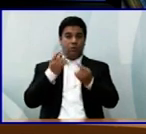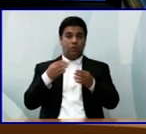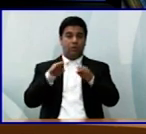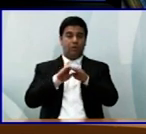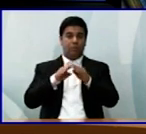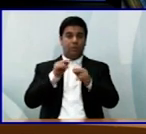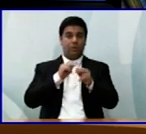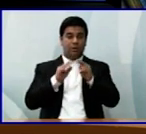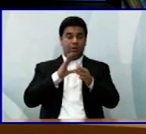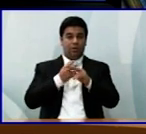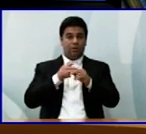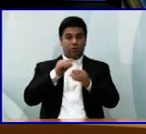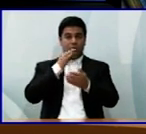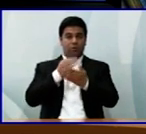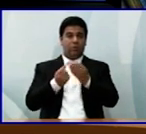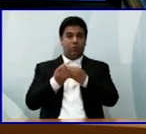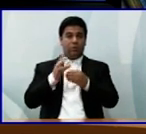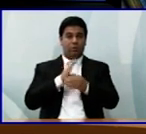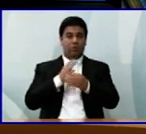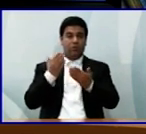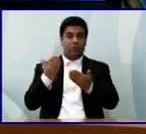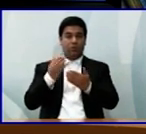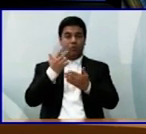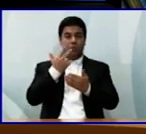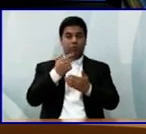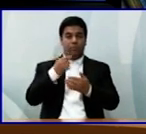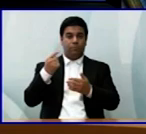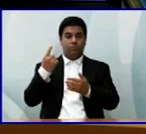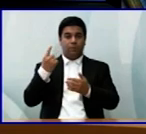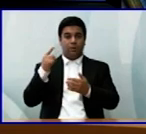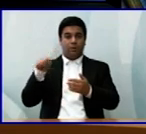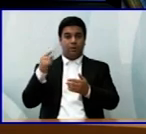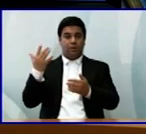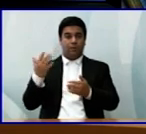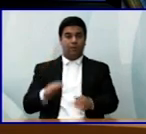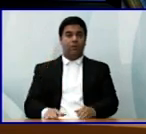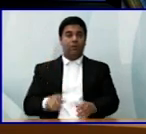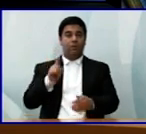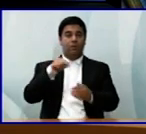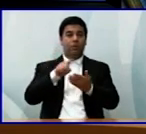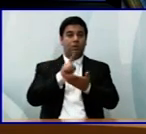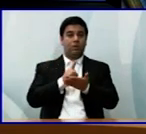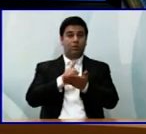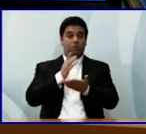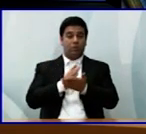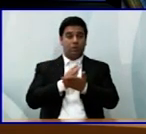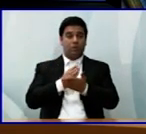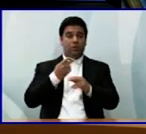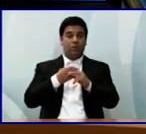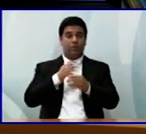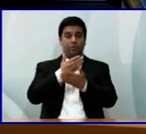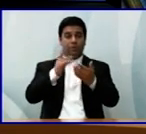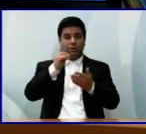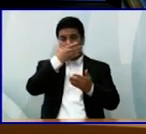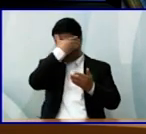tenglama ishlaganda javob nima chiqdi? 3 bilan 1.5 chiqdi. Lekin nima shartimiz bor edi? X